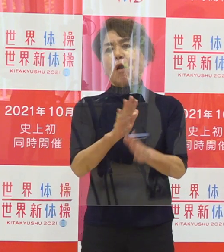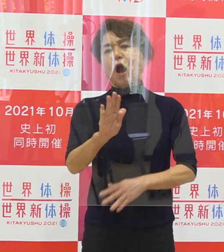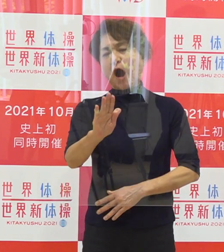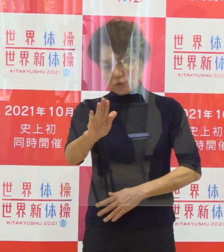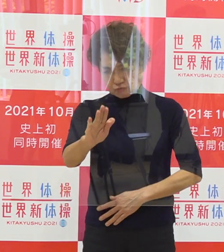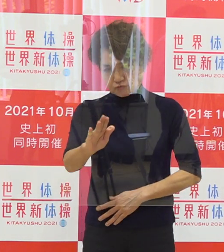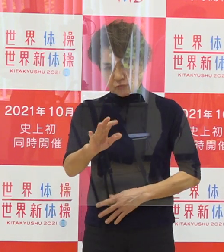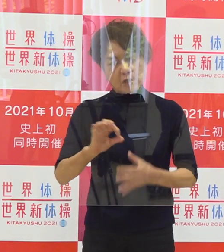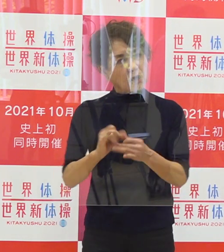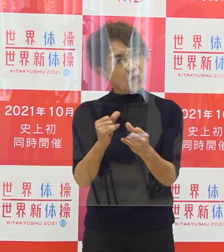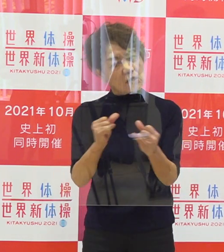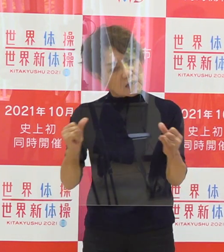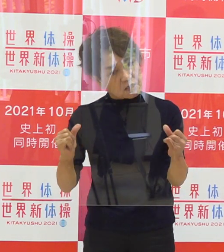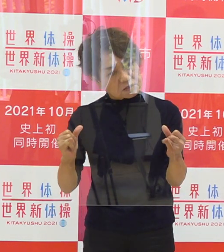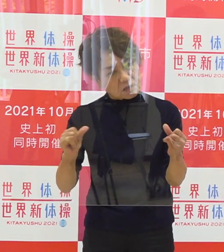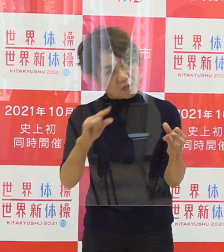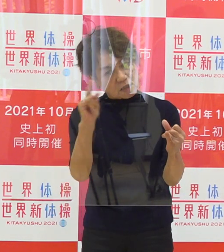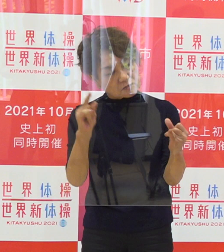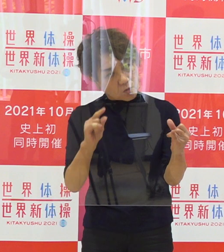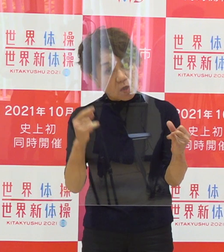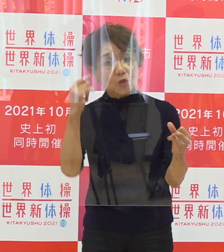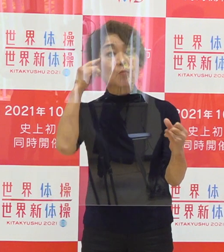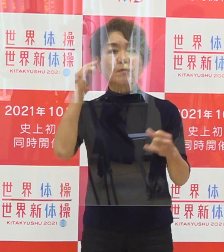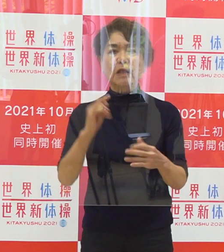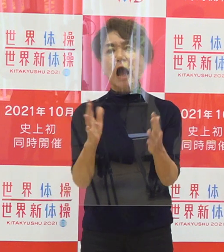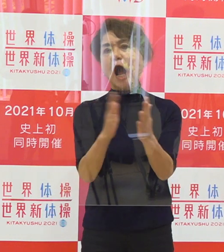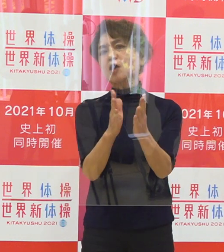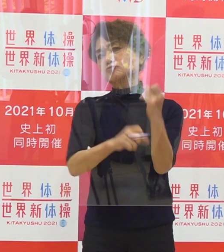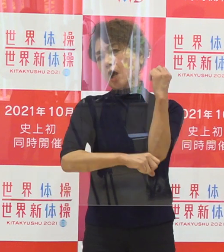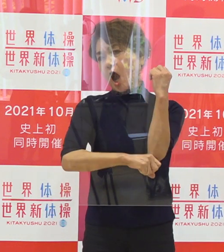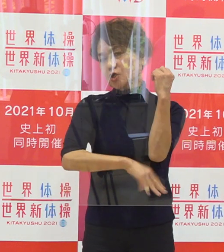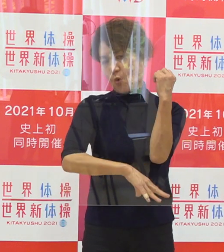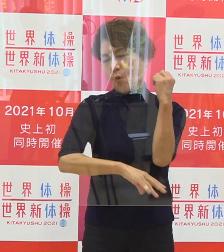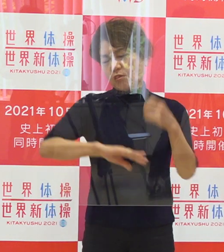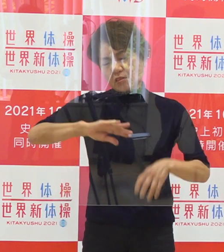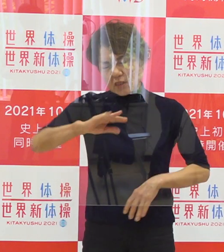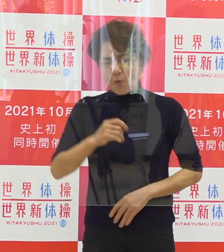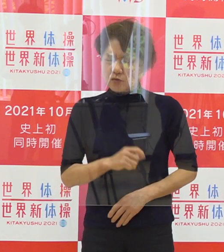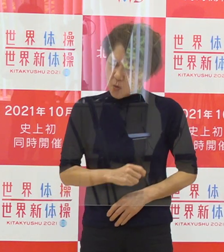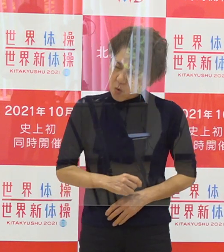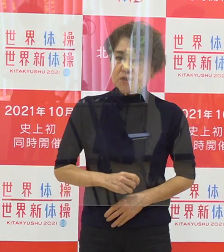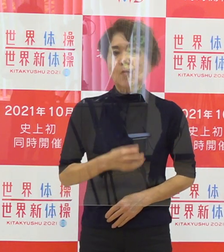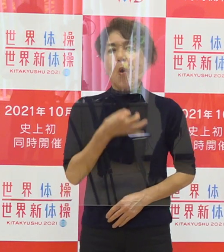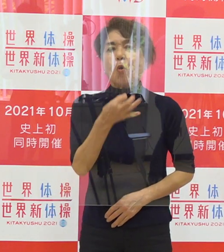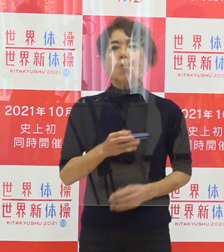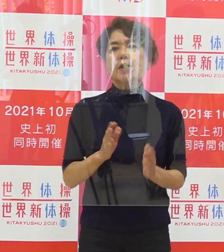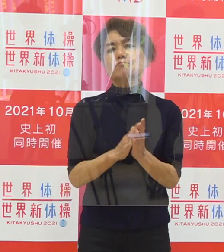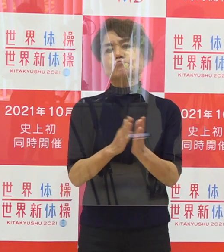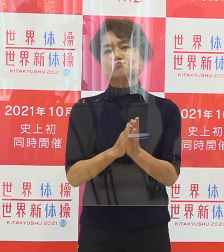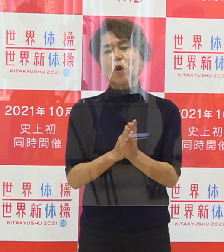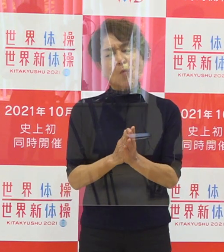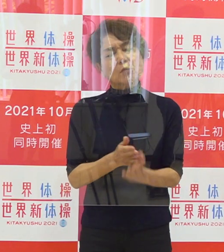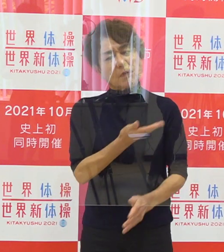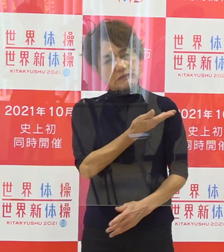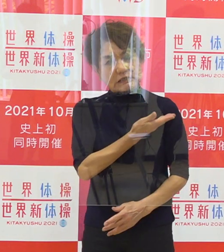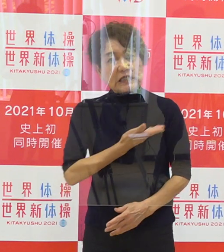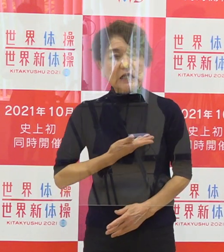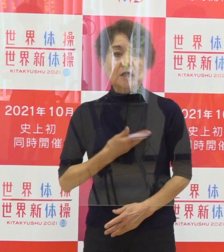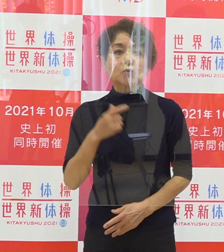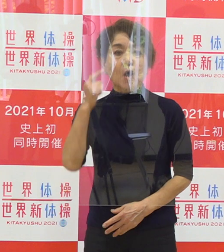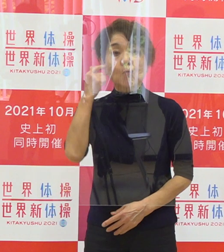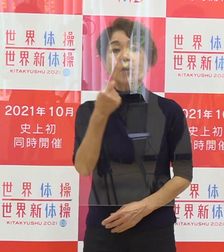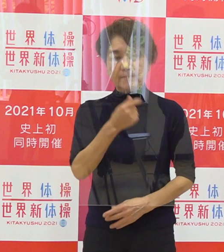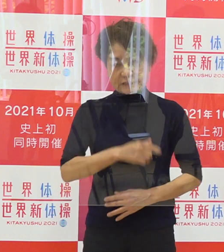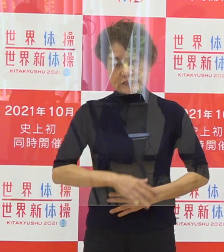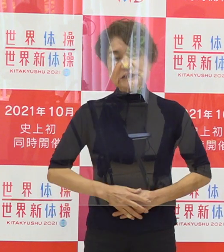声出てたのかなという感じもしますけれども、拍手が基本という中でもどうしてもやっぱり声が出るとか、それはやむを得ない部分もあったでしょうが、